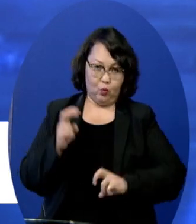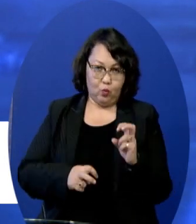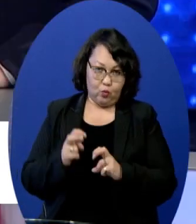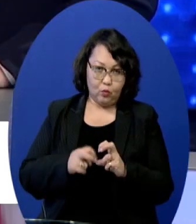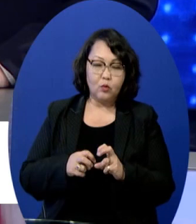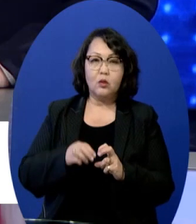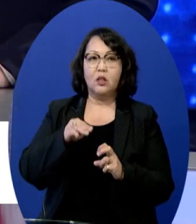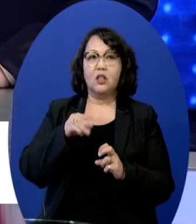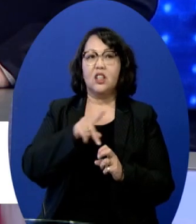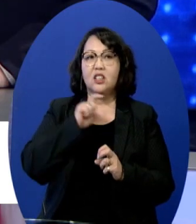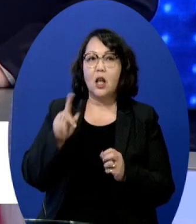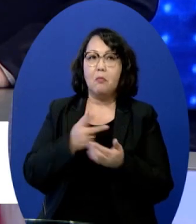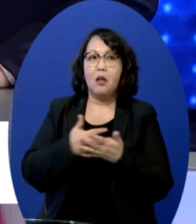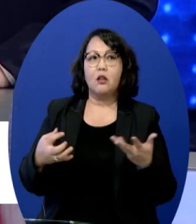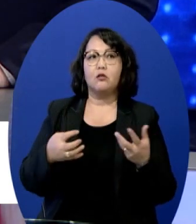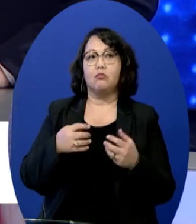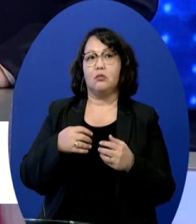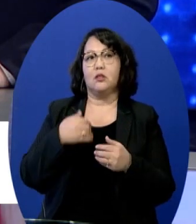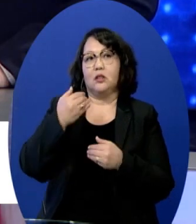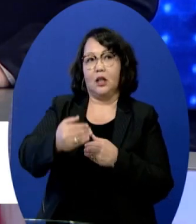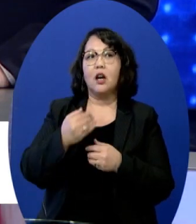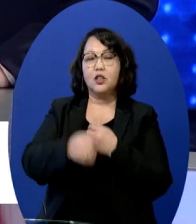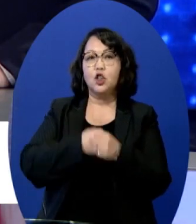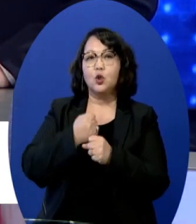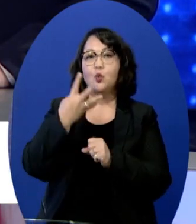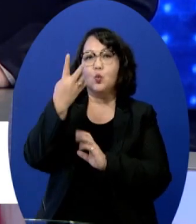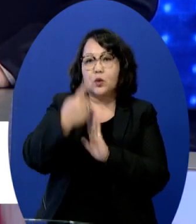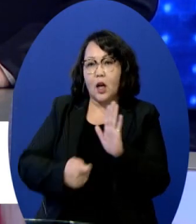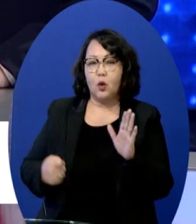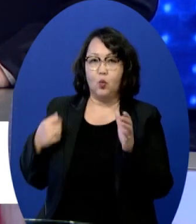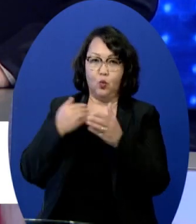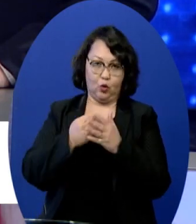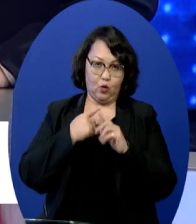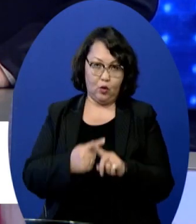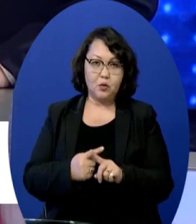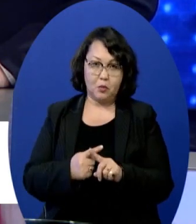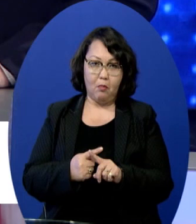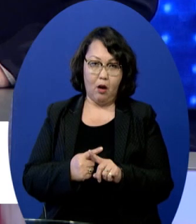үйлдвэрлүүд тийжээлийг экспортонд гарахыг эх оны 4 сар хүртэл хориглосон байгаа. За мөн одоо